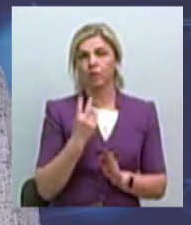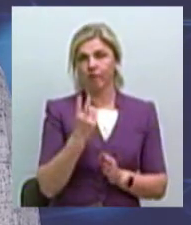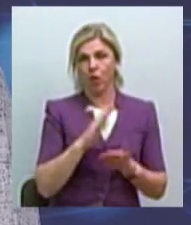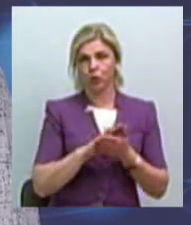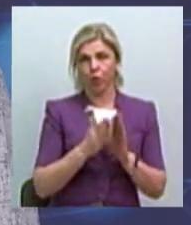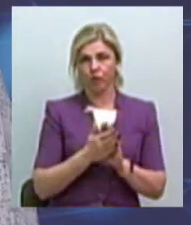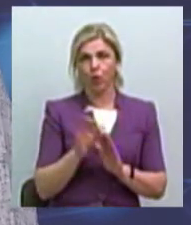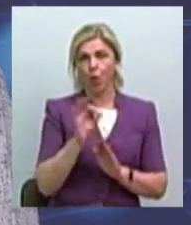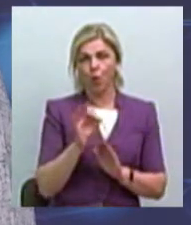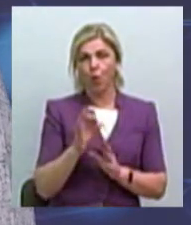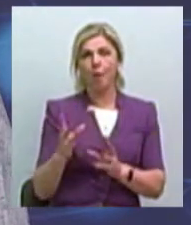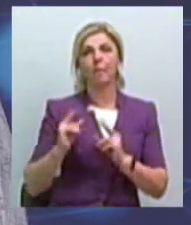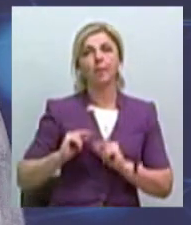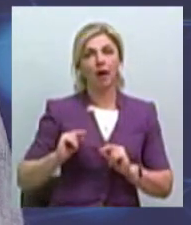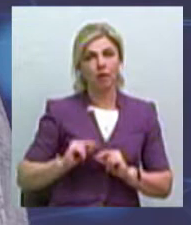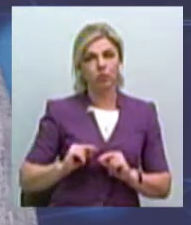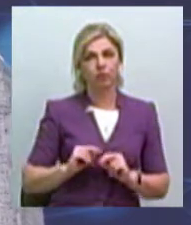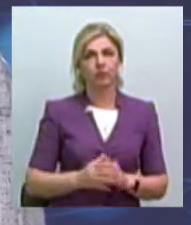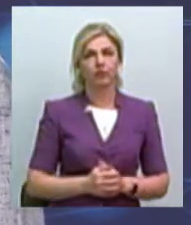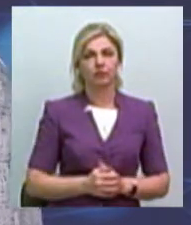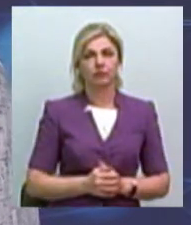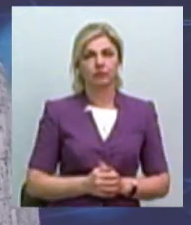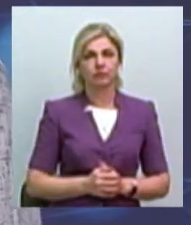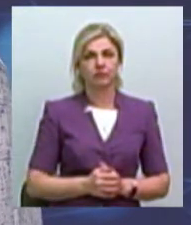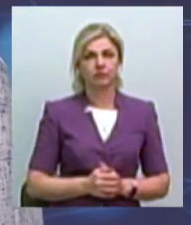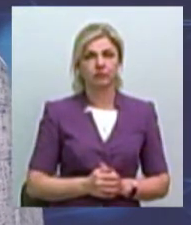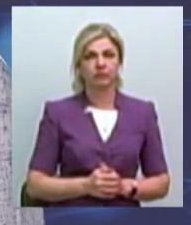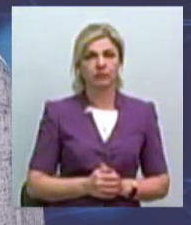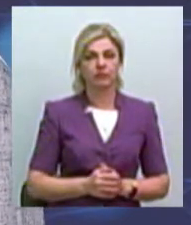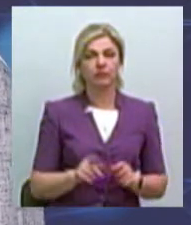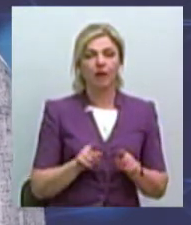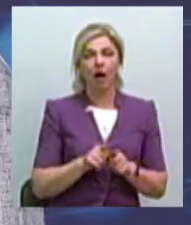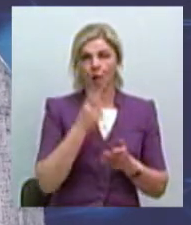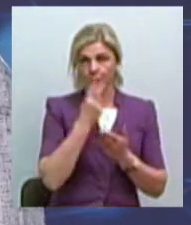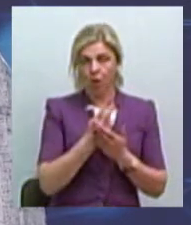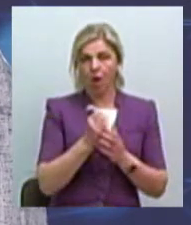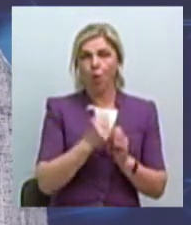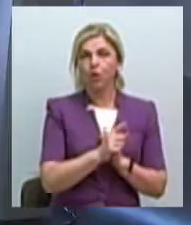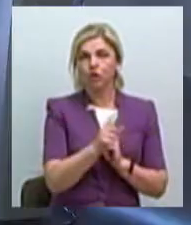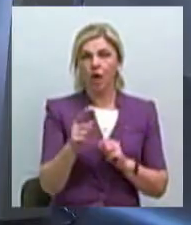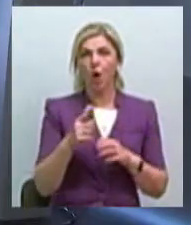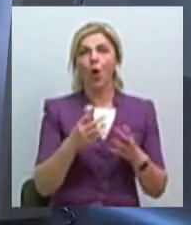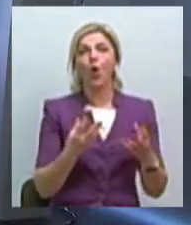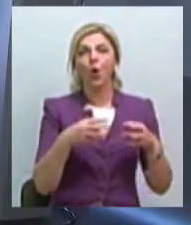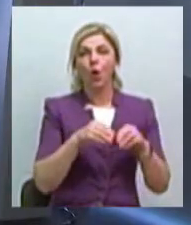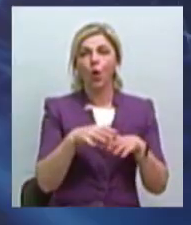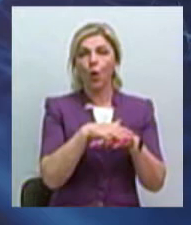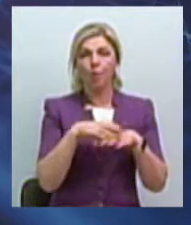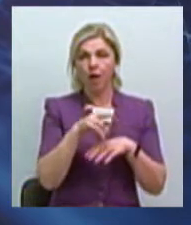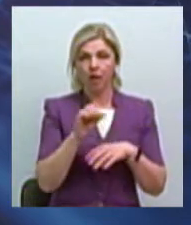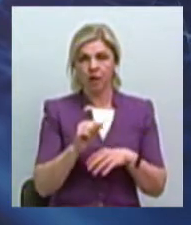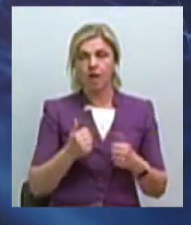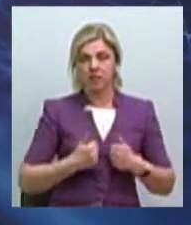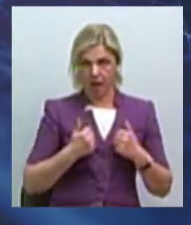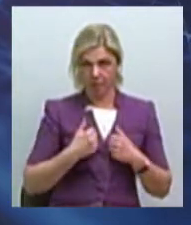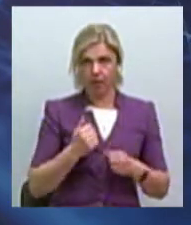про міжмуніципальну співпрацю, з такими показниками. Кожна громада намагається зробити все